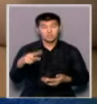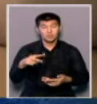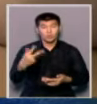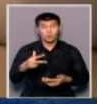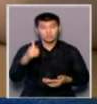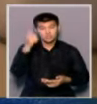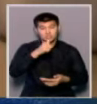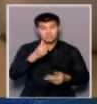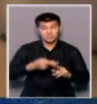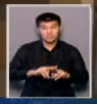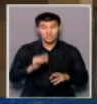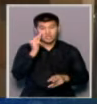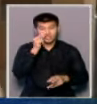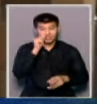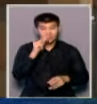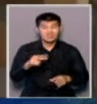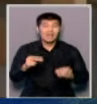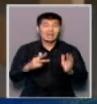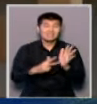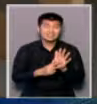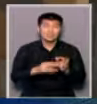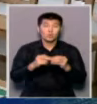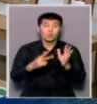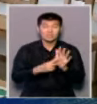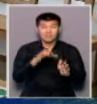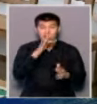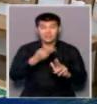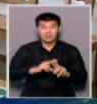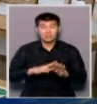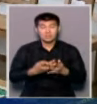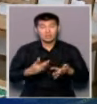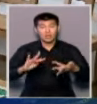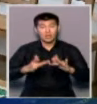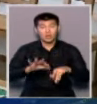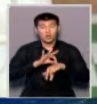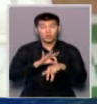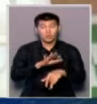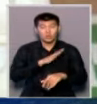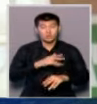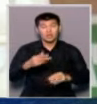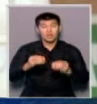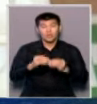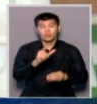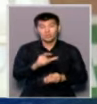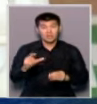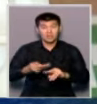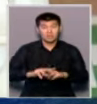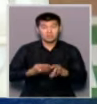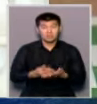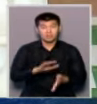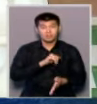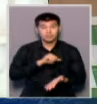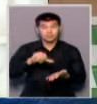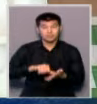20-30 жылдызы аралығында Шымкентте 8-18 жастағы шахматшылар турнирі офлайн өткізілуде. Бұл жарысқа 10 шақты өңір жүрегі де жол